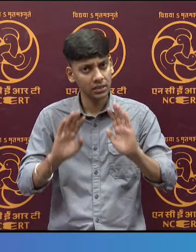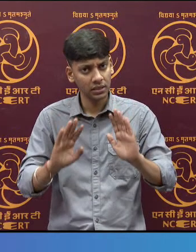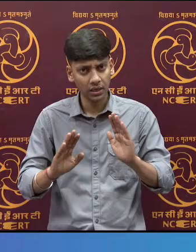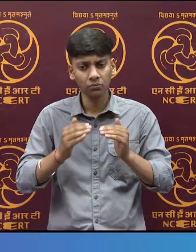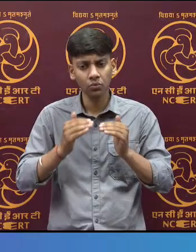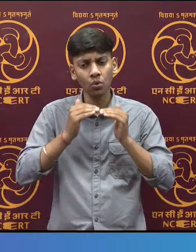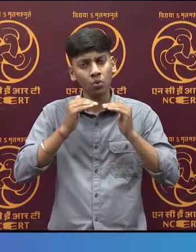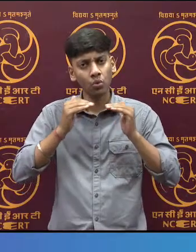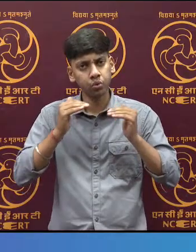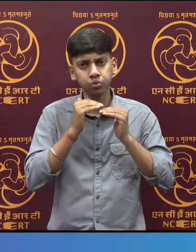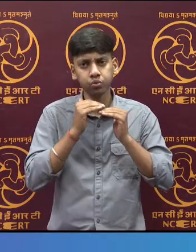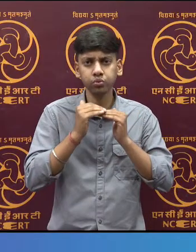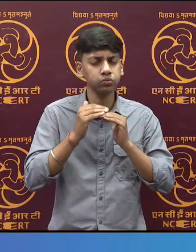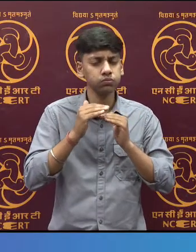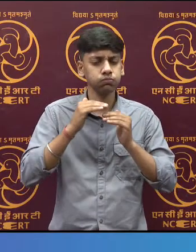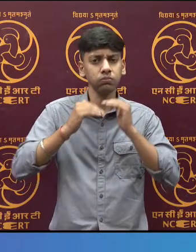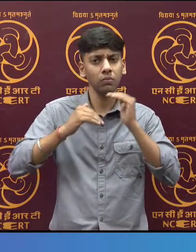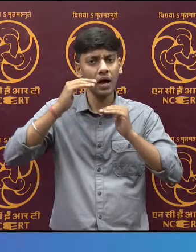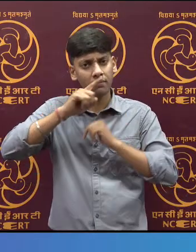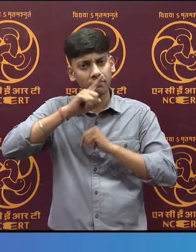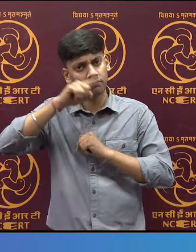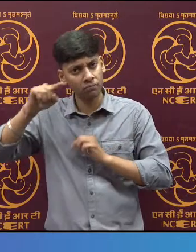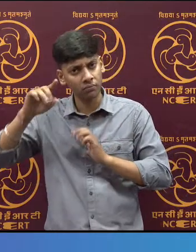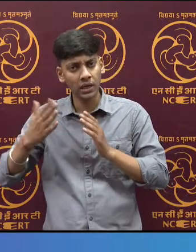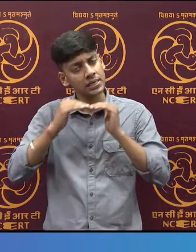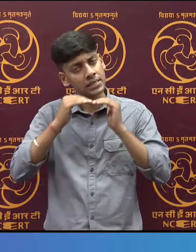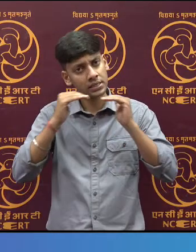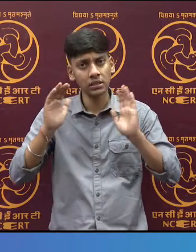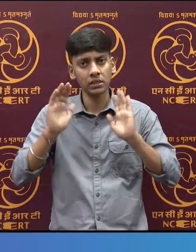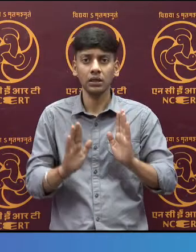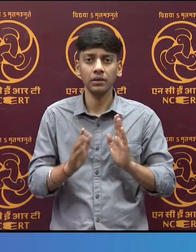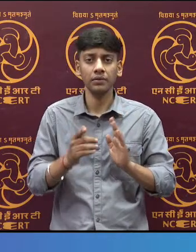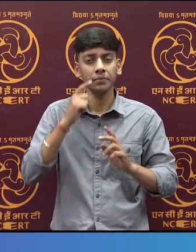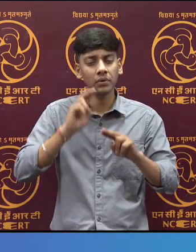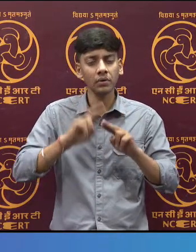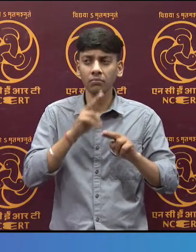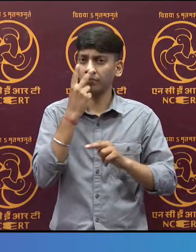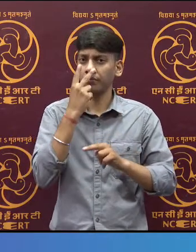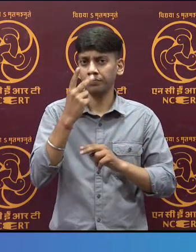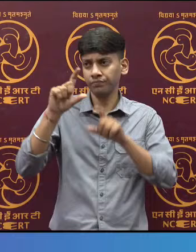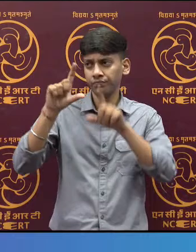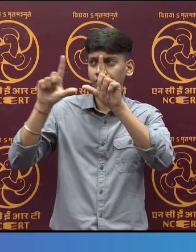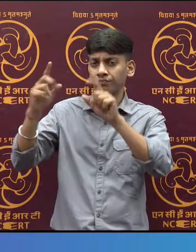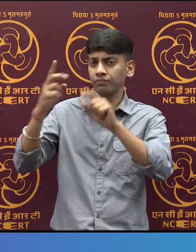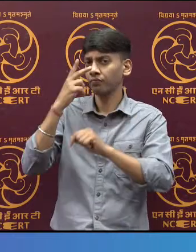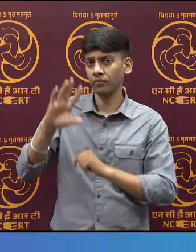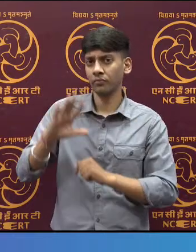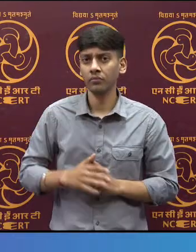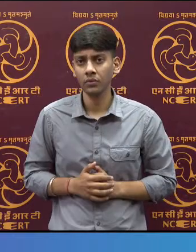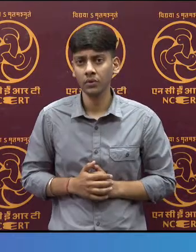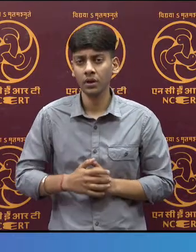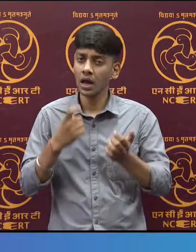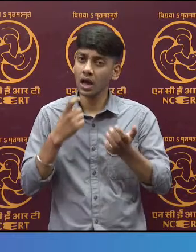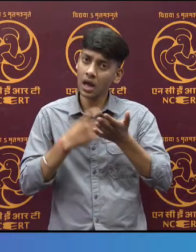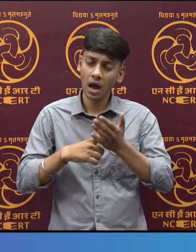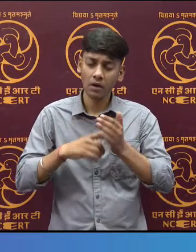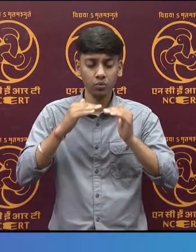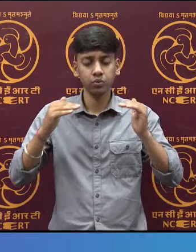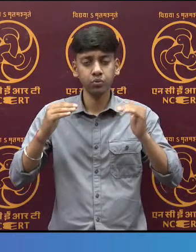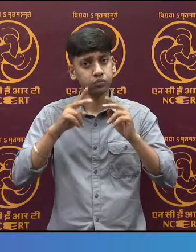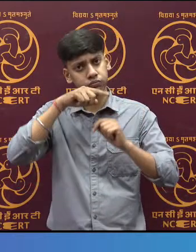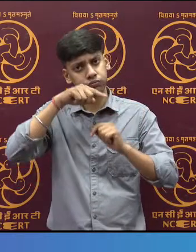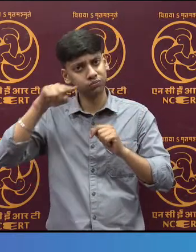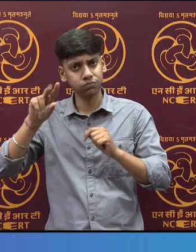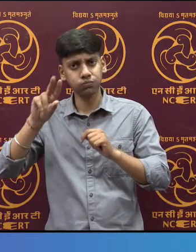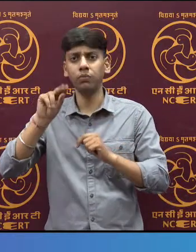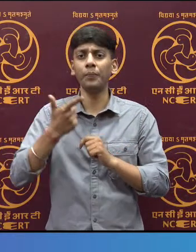the radius of the also. earth. Yes. आप इस It figure always में, remain the yes, same. you can see in the figure given alongside R is also constant. तो हमें जो G